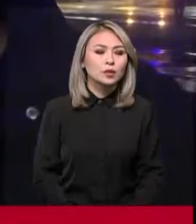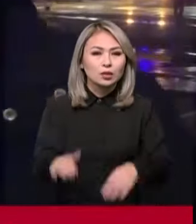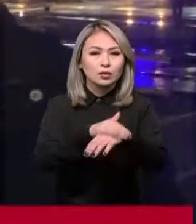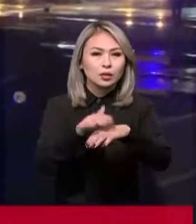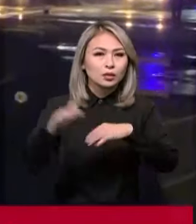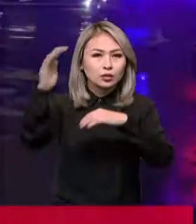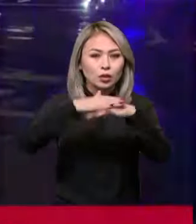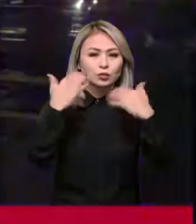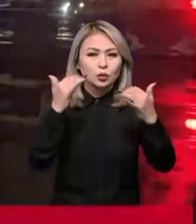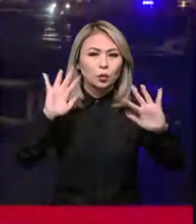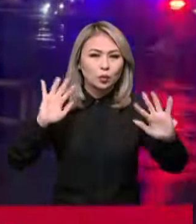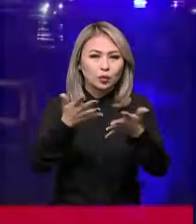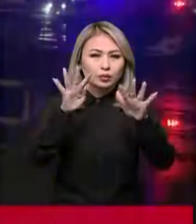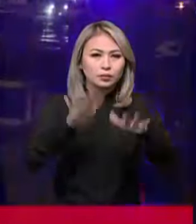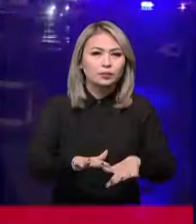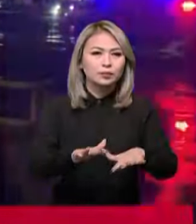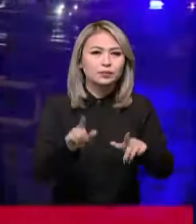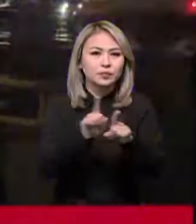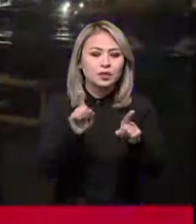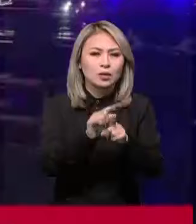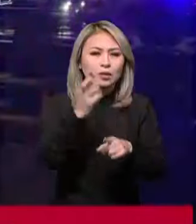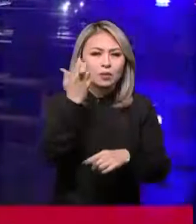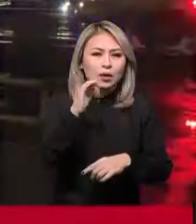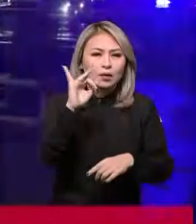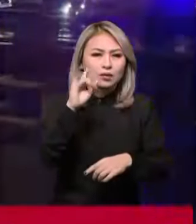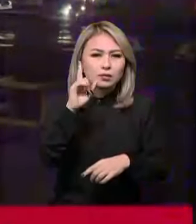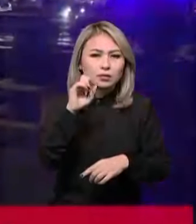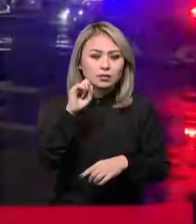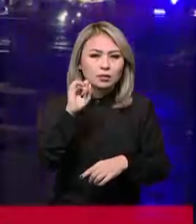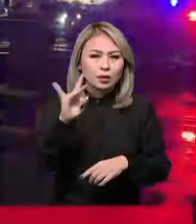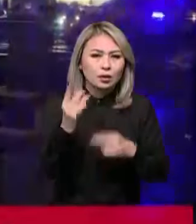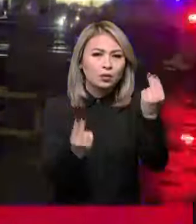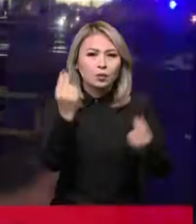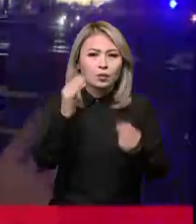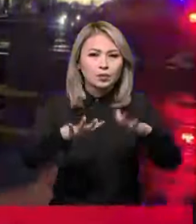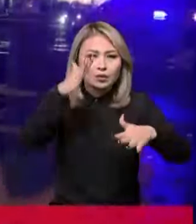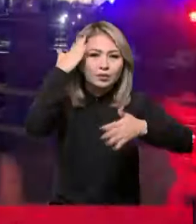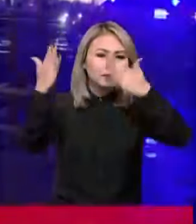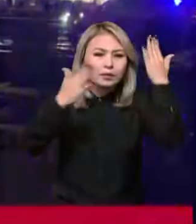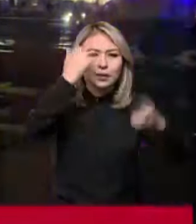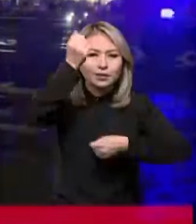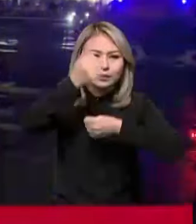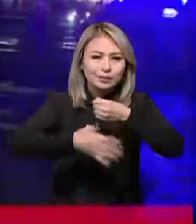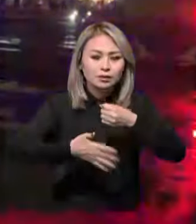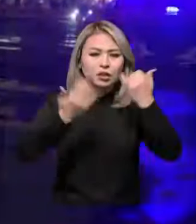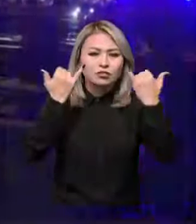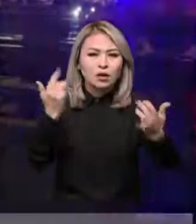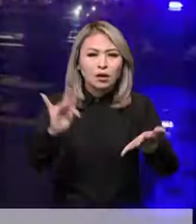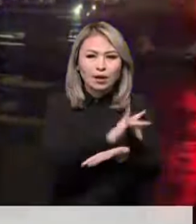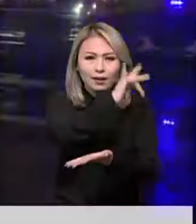Жанар, я біз қазір оқиға орындамыз. Бұл Байзар ойын-сауық орталығы, Жарбосының көшесінде орналасқан